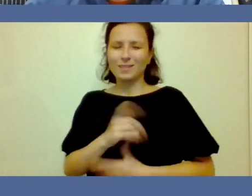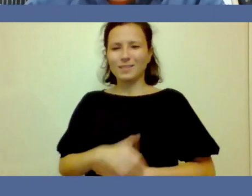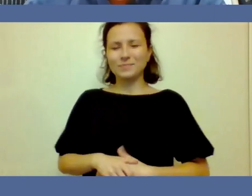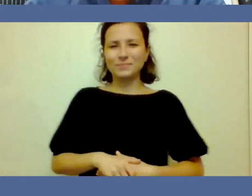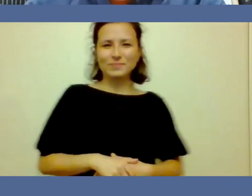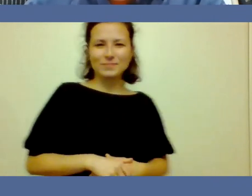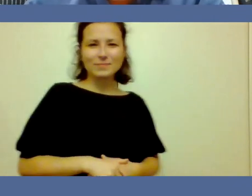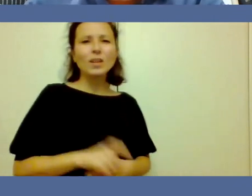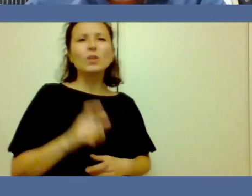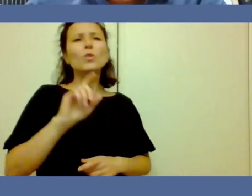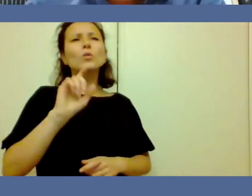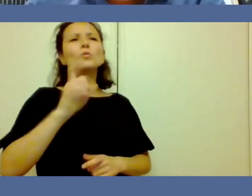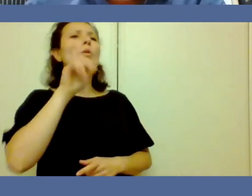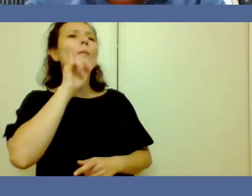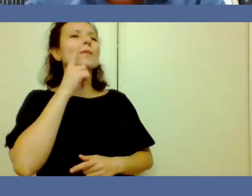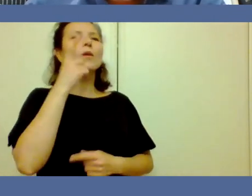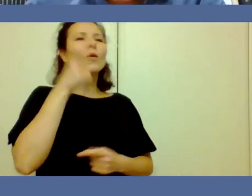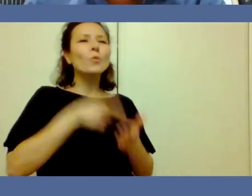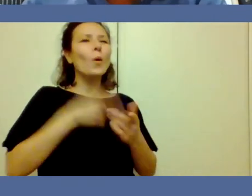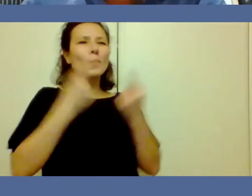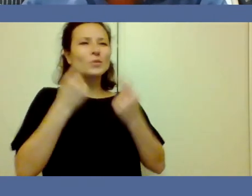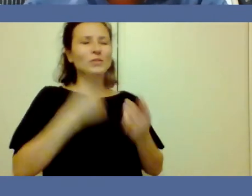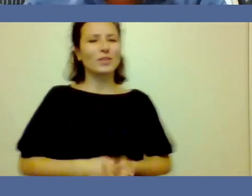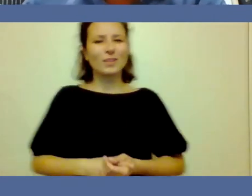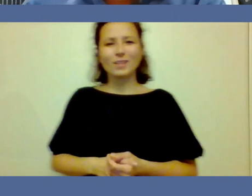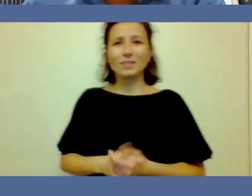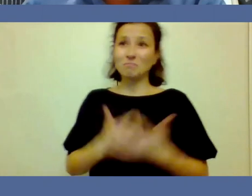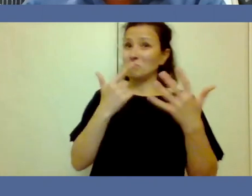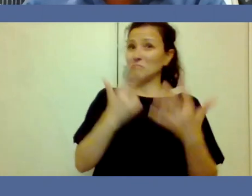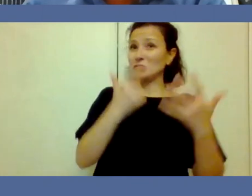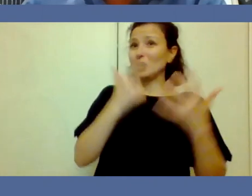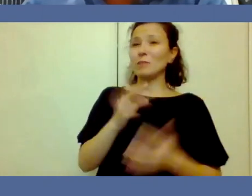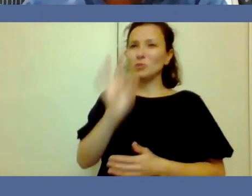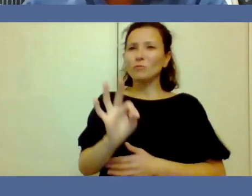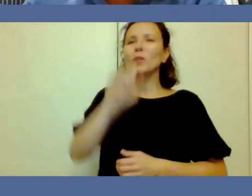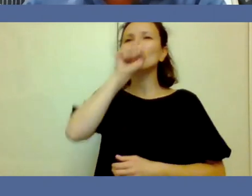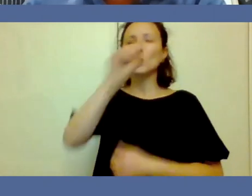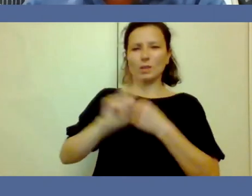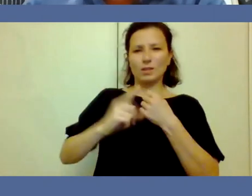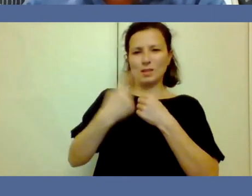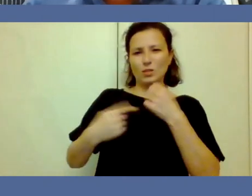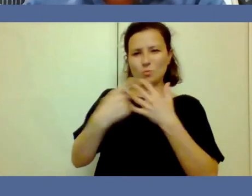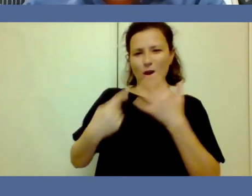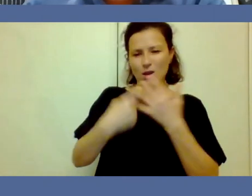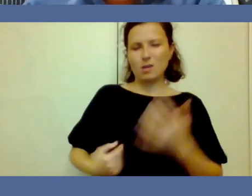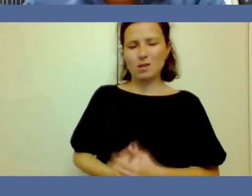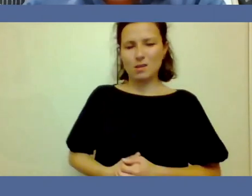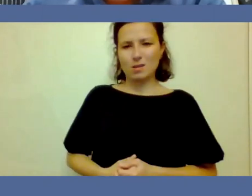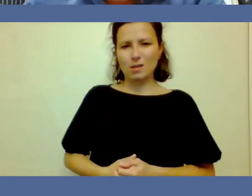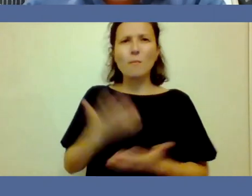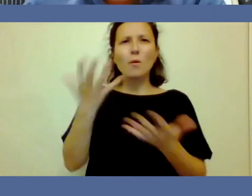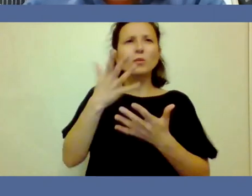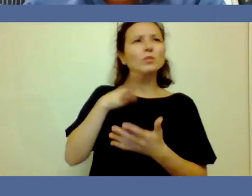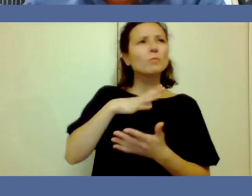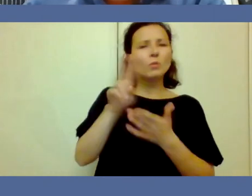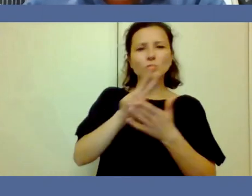No i co pan o tym sądzi? No, że 7 jest pani ulubioną liczbą, bo gdzieś wyczytałem, że